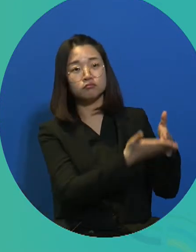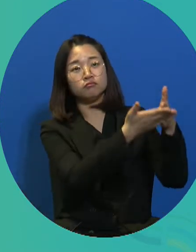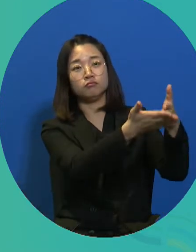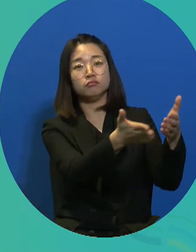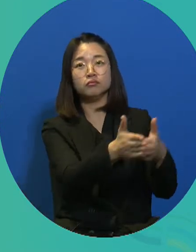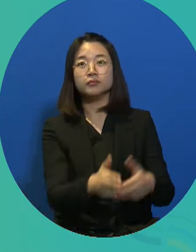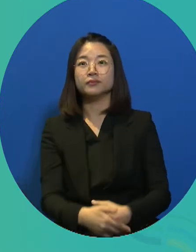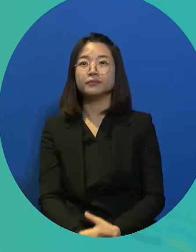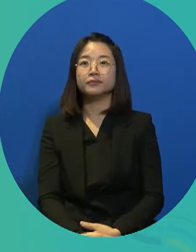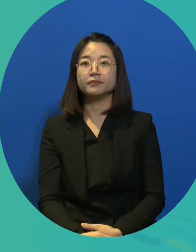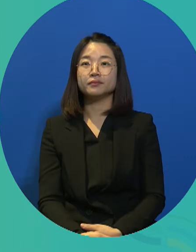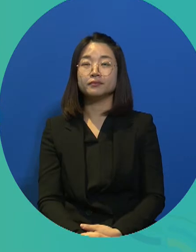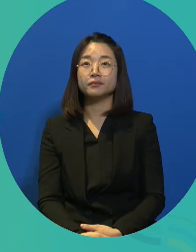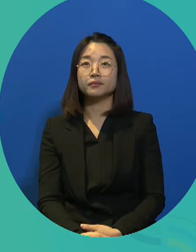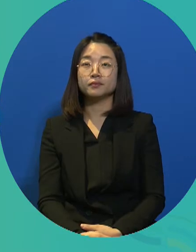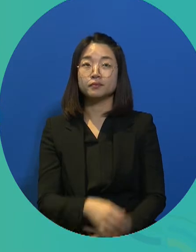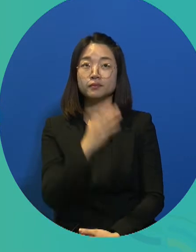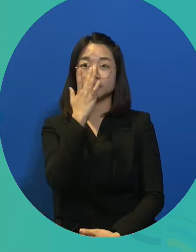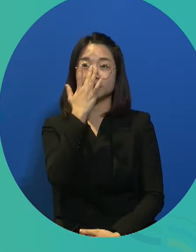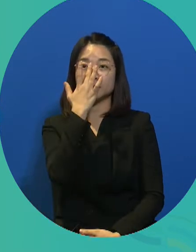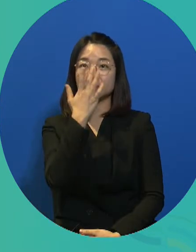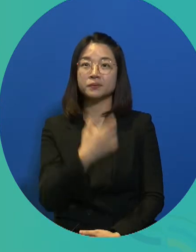것이었습니다.